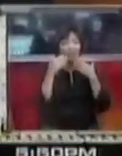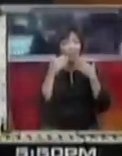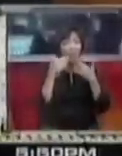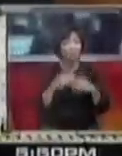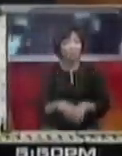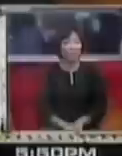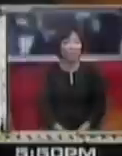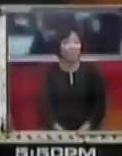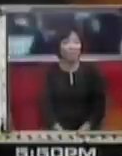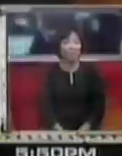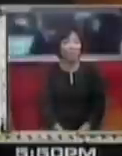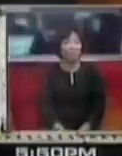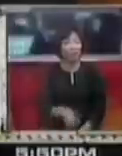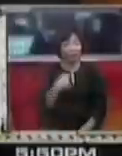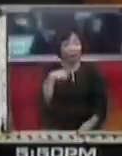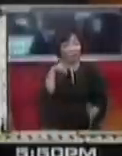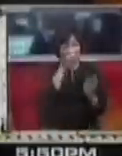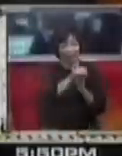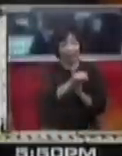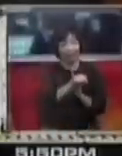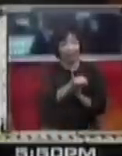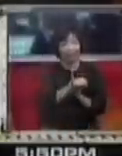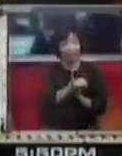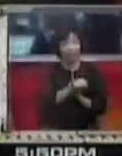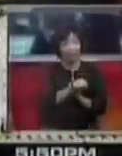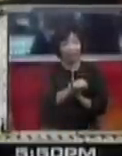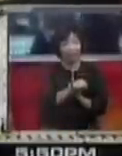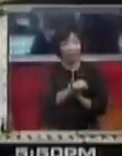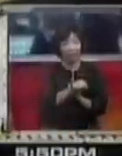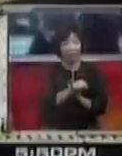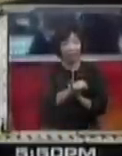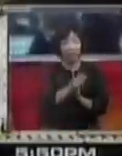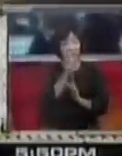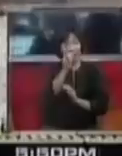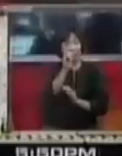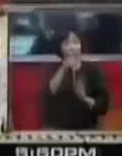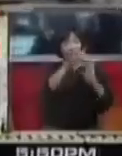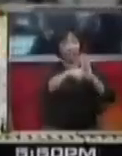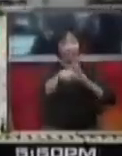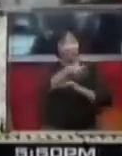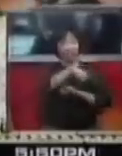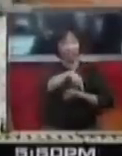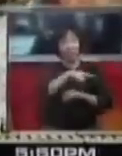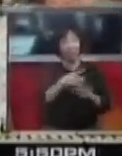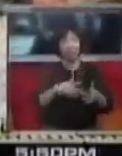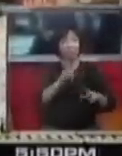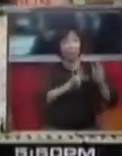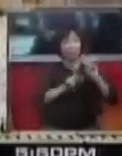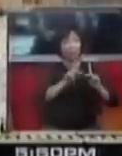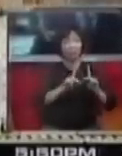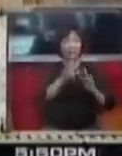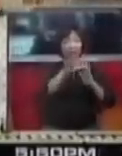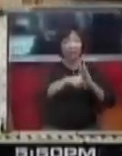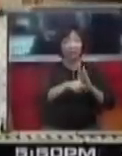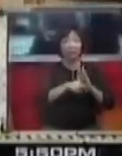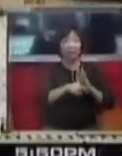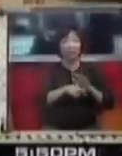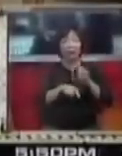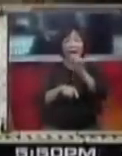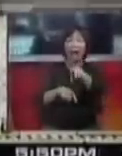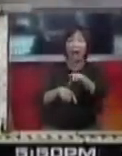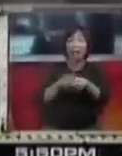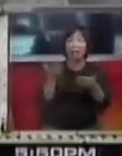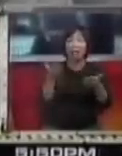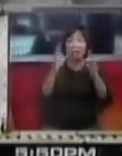nyo. At pag may nakita kayo, i-text nyo lang sa harapan nyo mismo, gugulpihin ko sila. Kinuha rin namin ang reaksyon ng